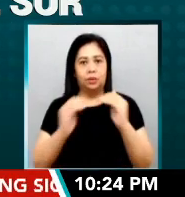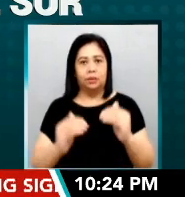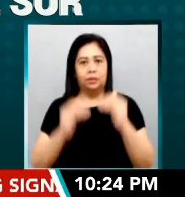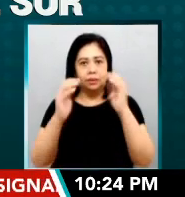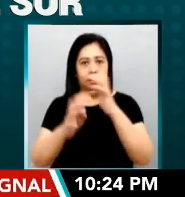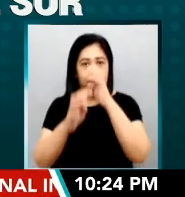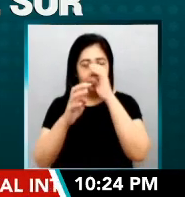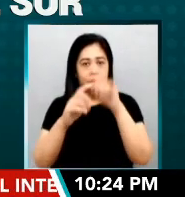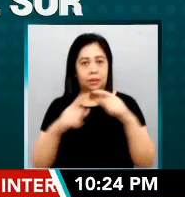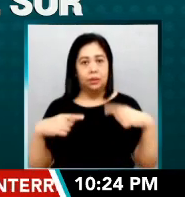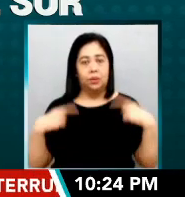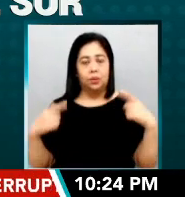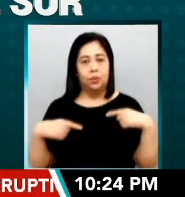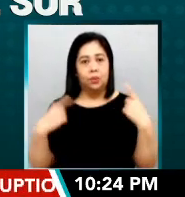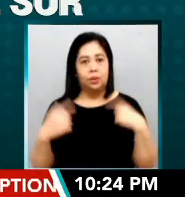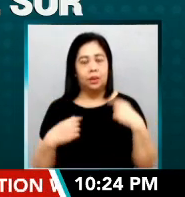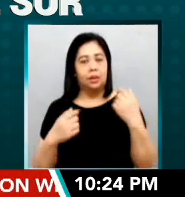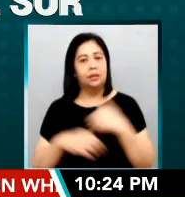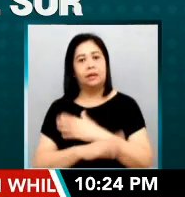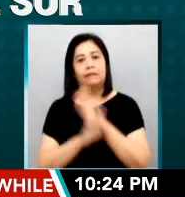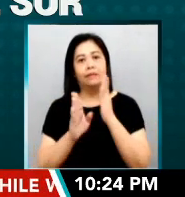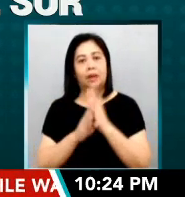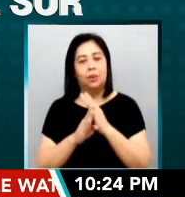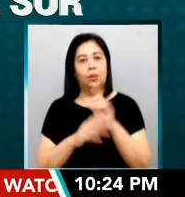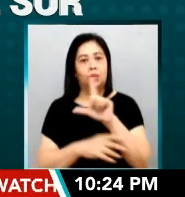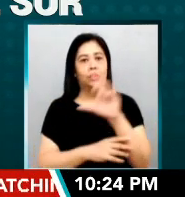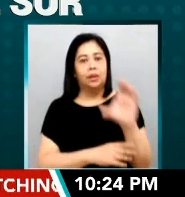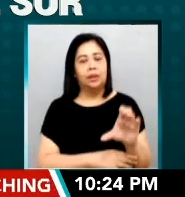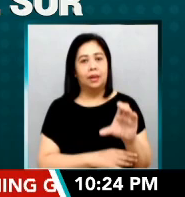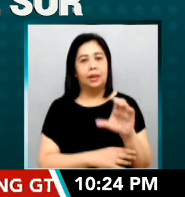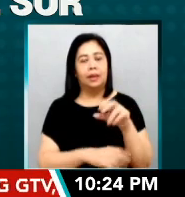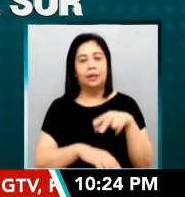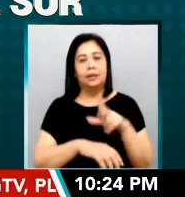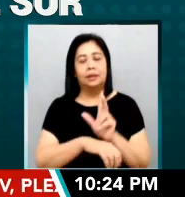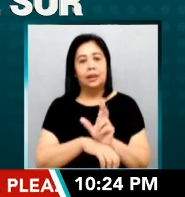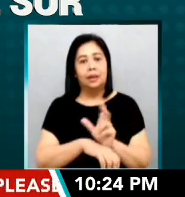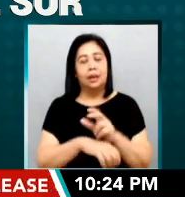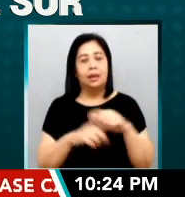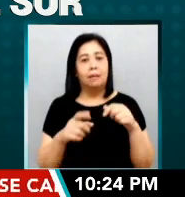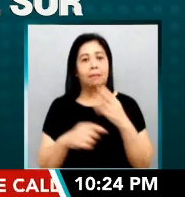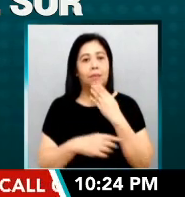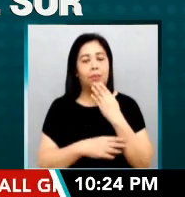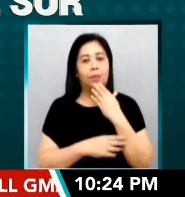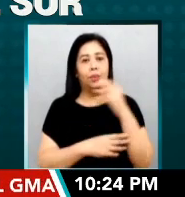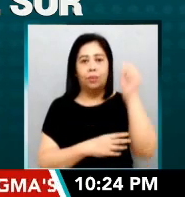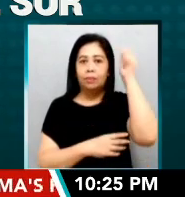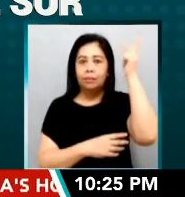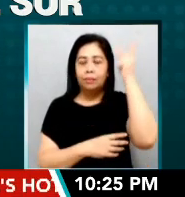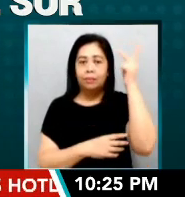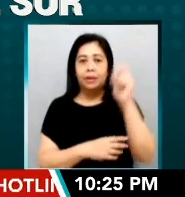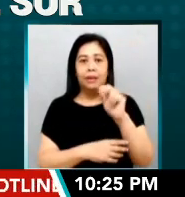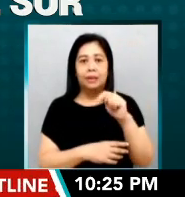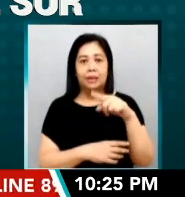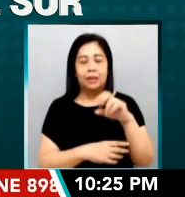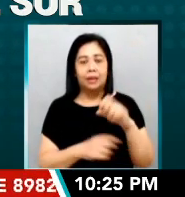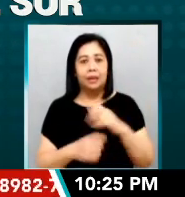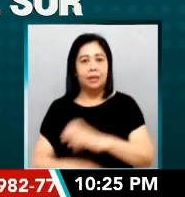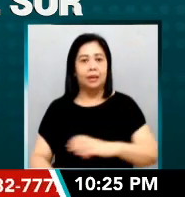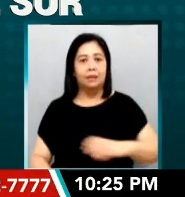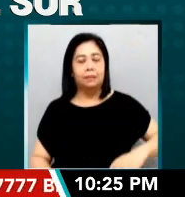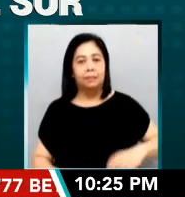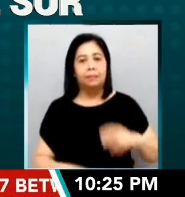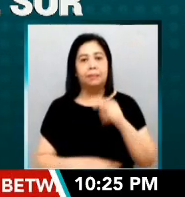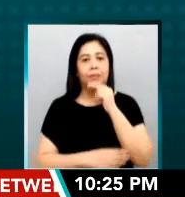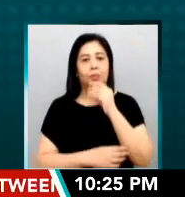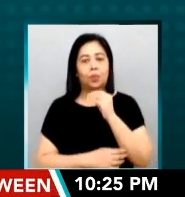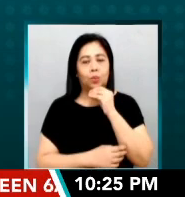Laguna, Davao City, Lucena, Naga, Bacolod, Aklan, Antique, Capiz, Negros Oriental at